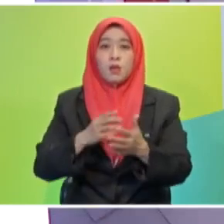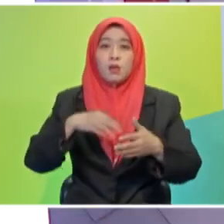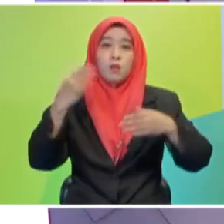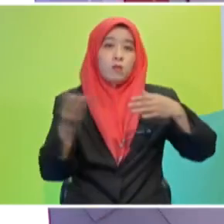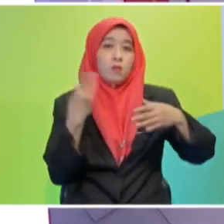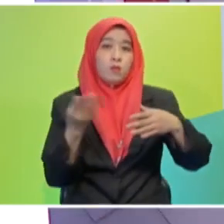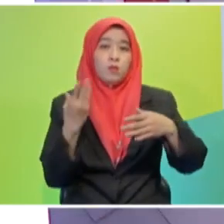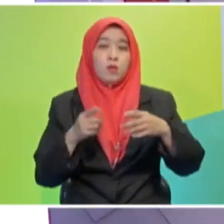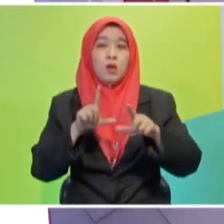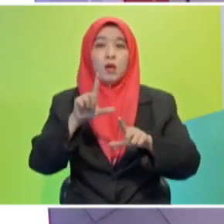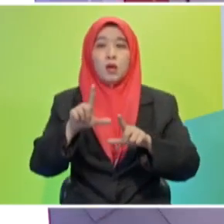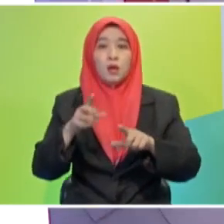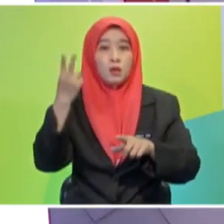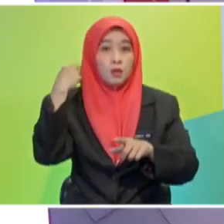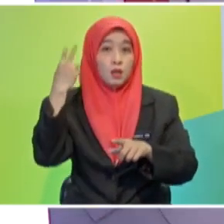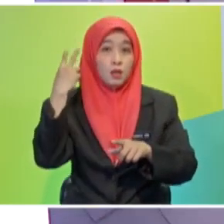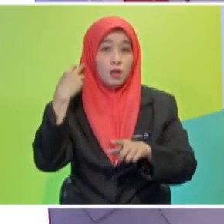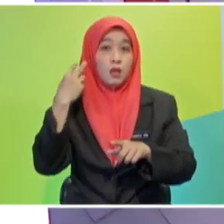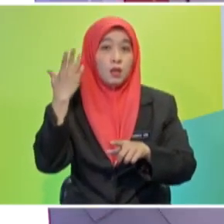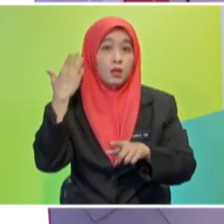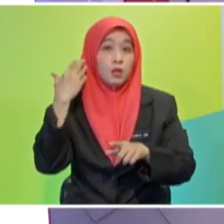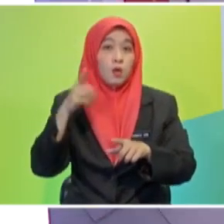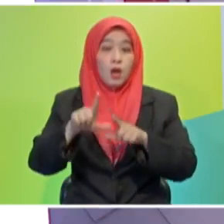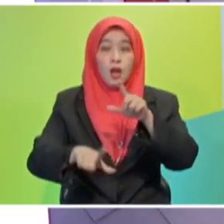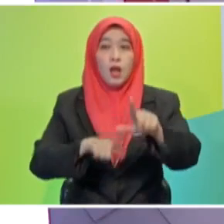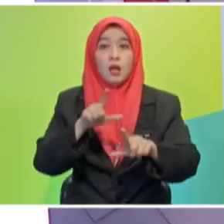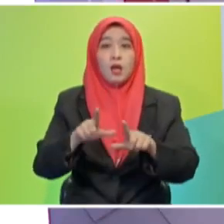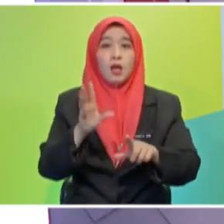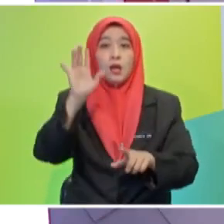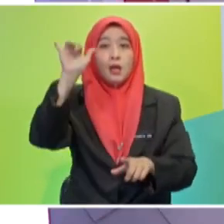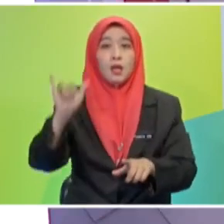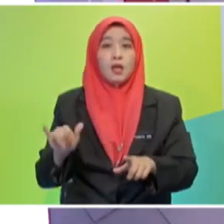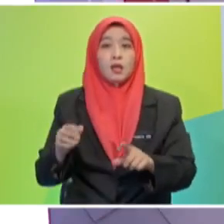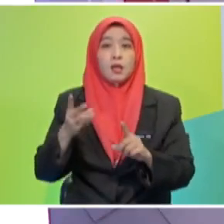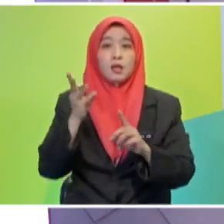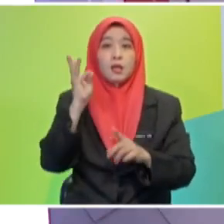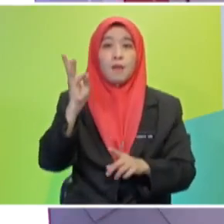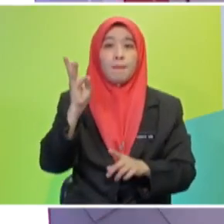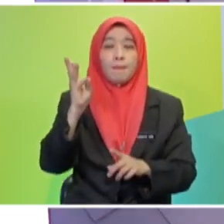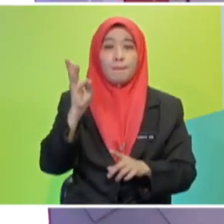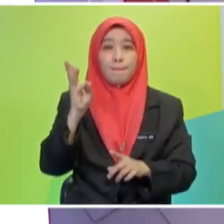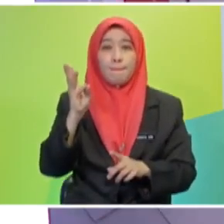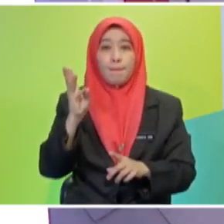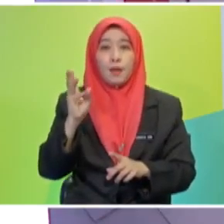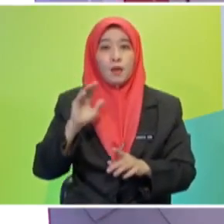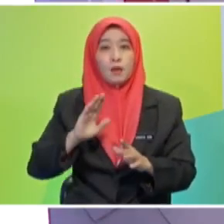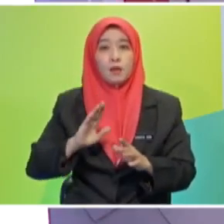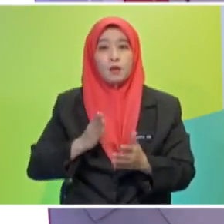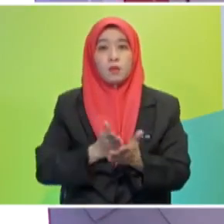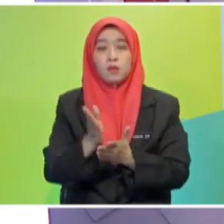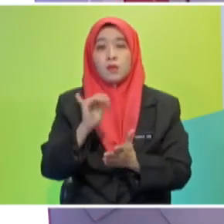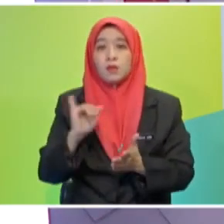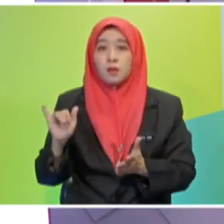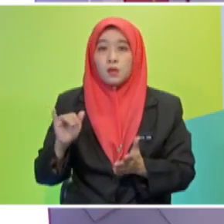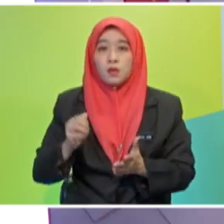ke-6. Kalau kita lihat tadi turutannya langkah yang ke-6, sekiranya sensor mengesan